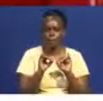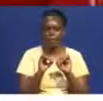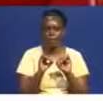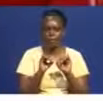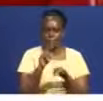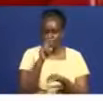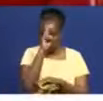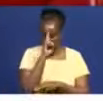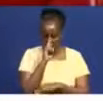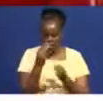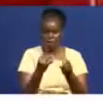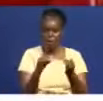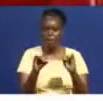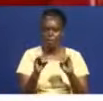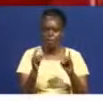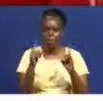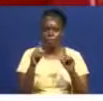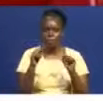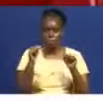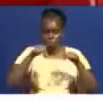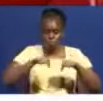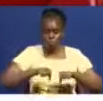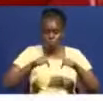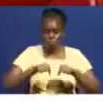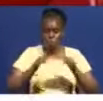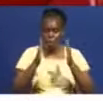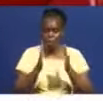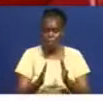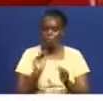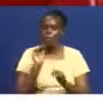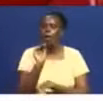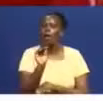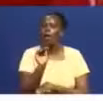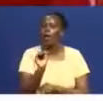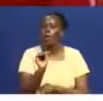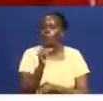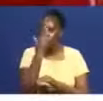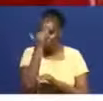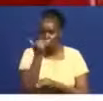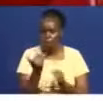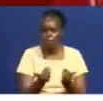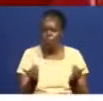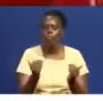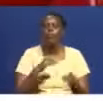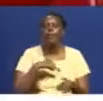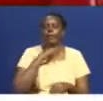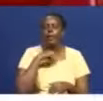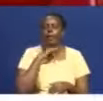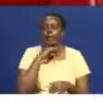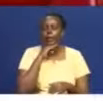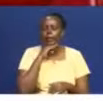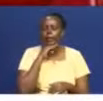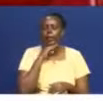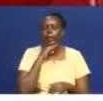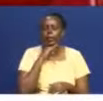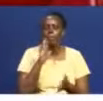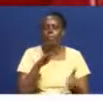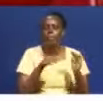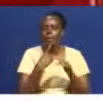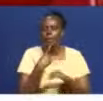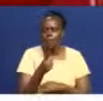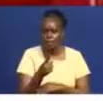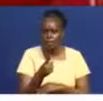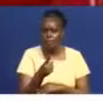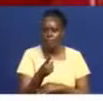kwenye polisi. Leo hii bado kuna mtu anamuuliza rais kwa nini watoto wameuliwa. Ndio maana narejelea